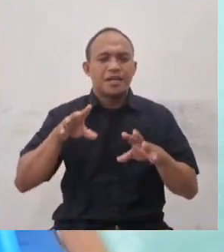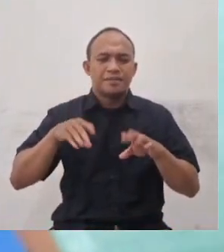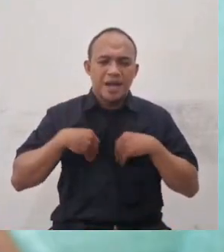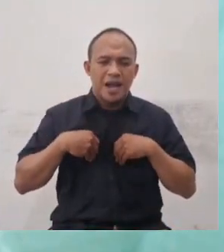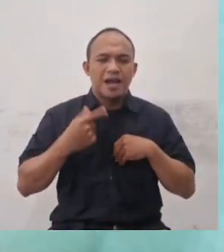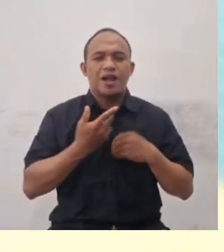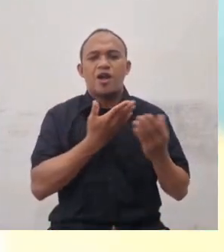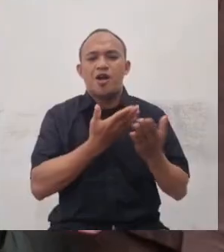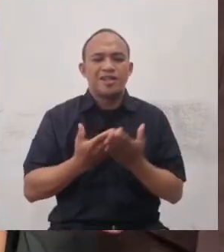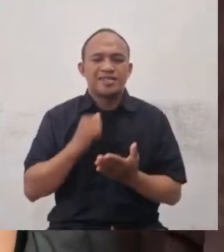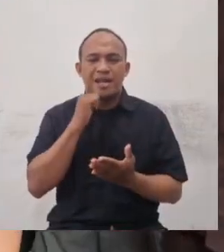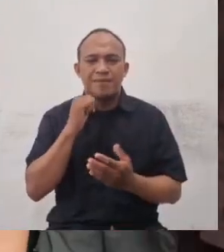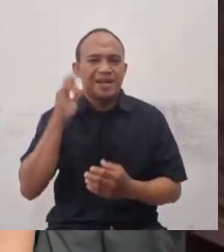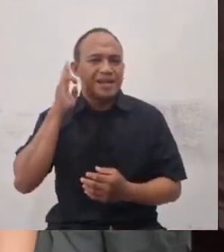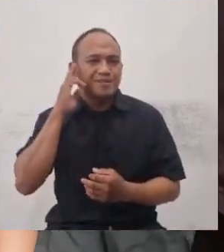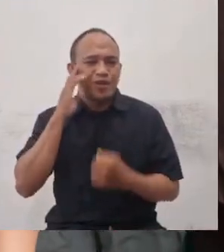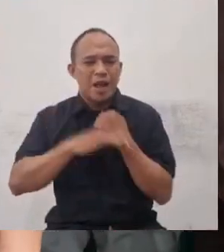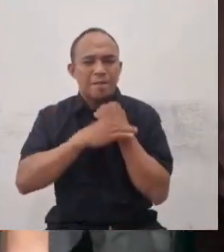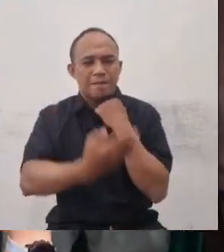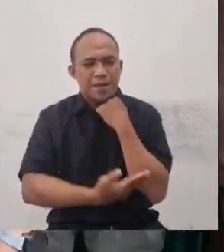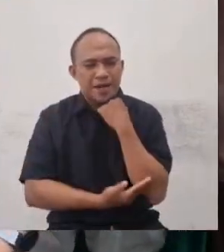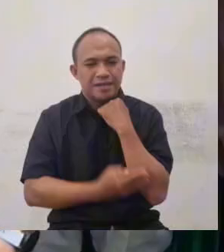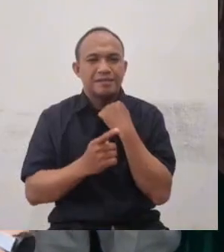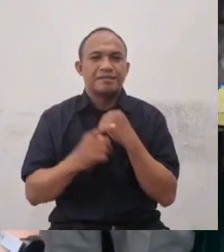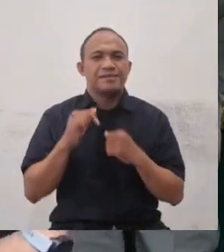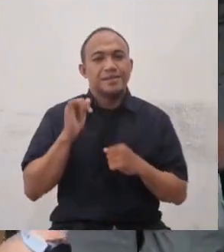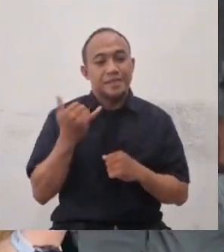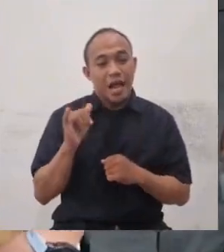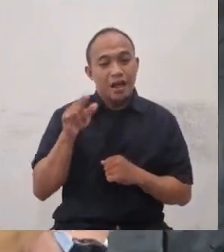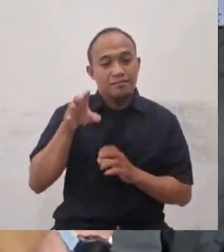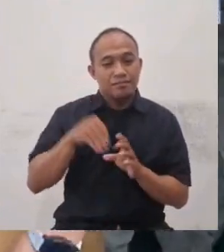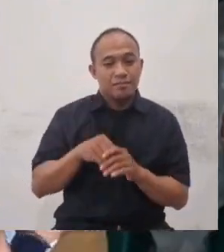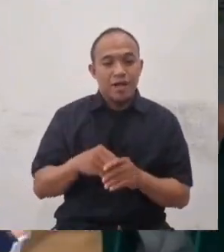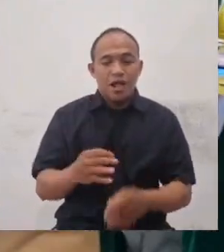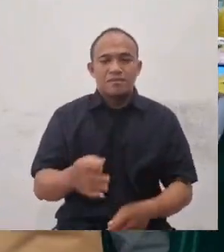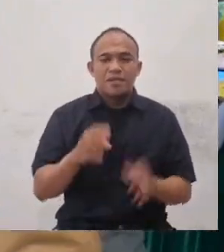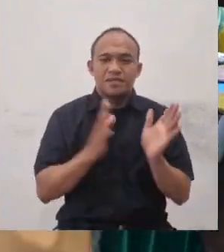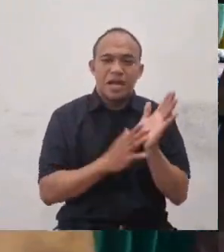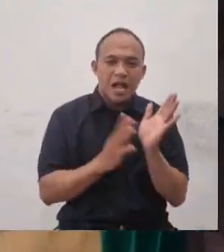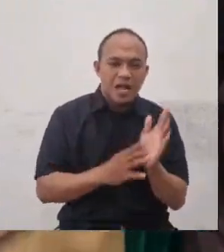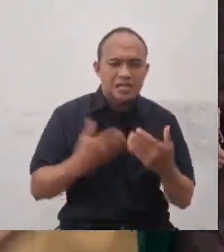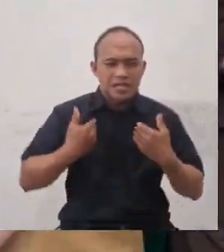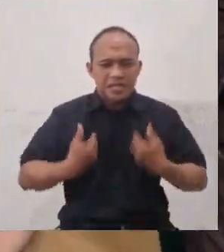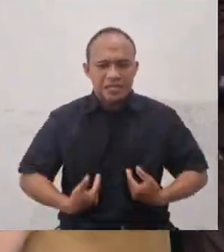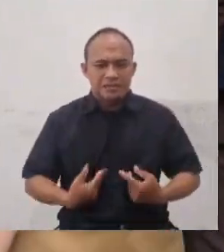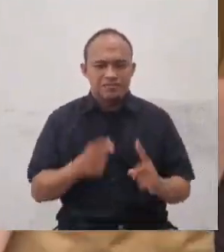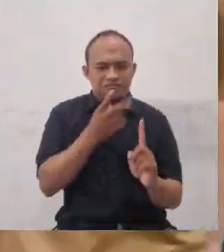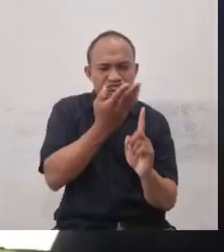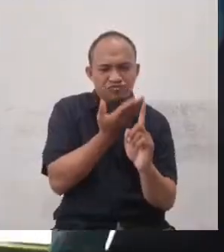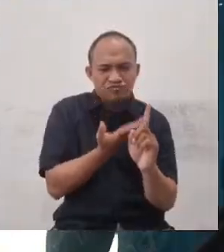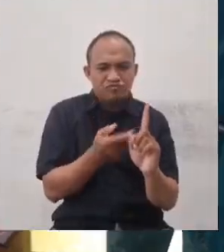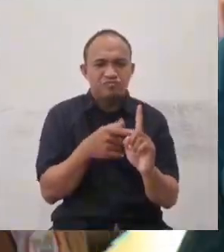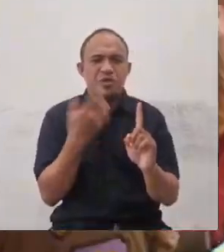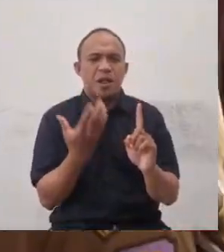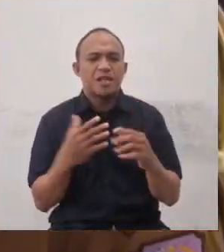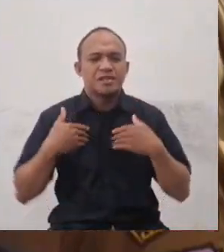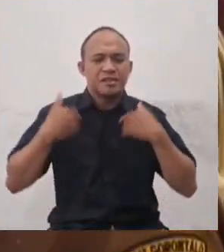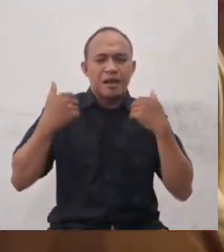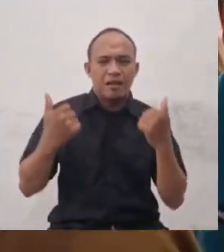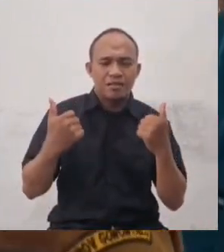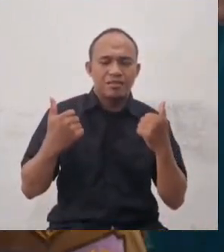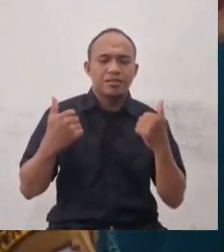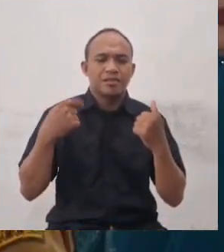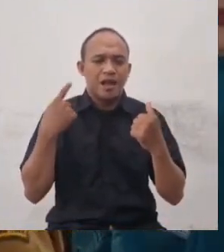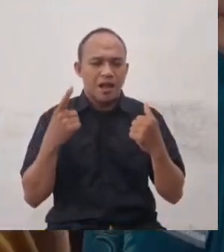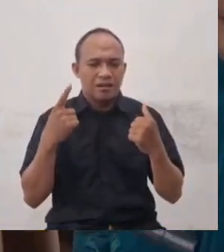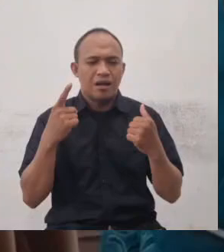diterima oleh seluruh ibu hamil dan balita yang bermasalah gizi. Faktor keterampilan tenaga